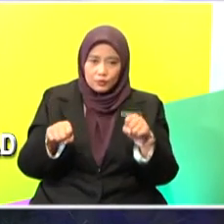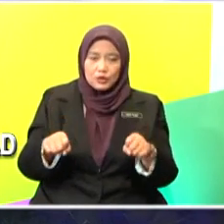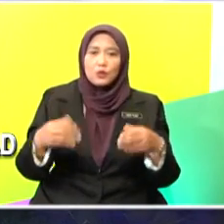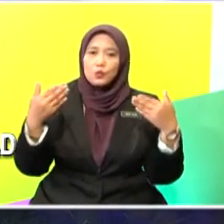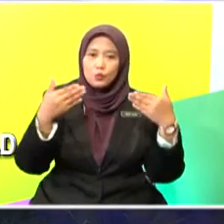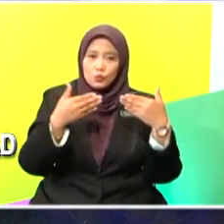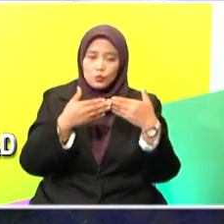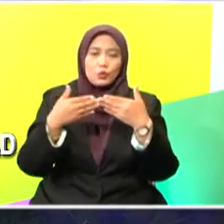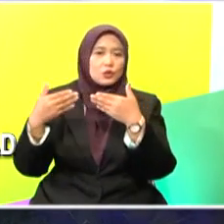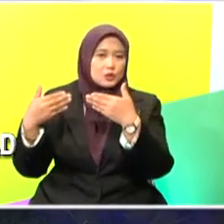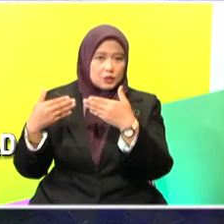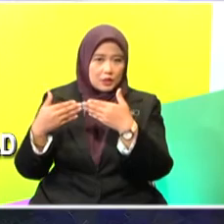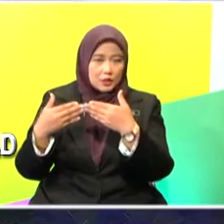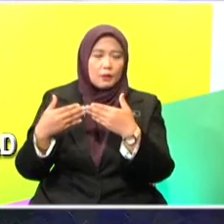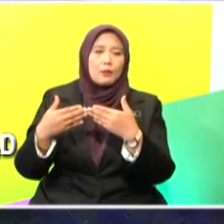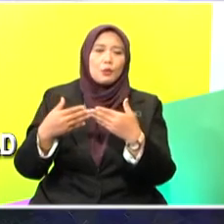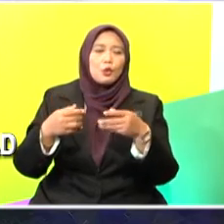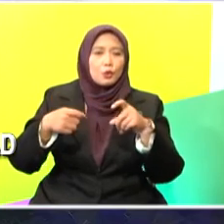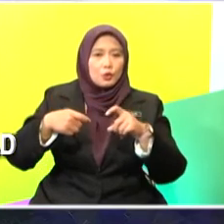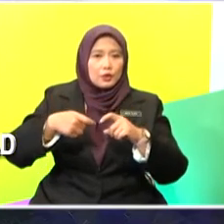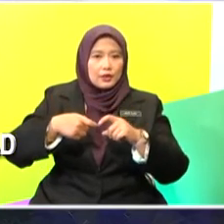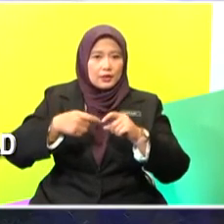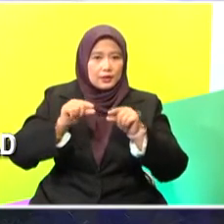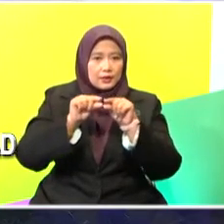Betul. Okey, cikgu nak Hakim tulis